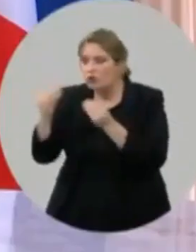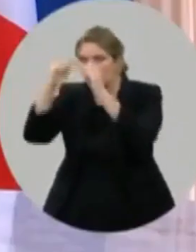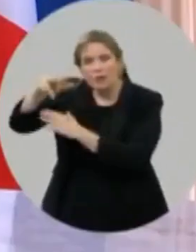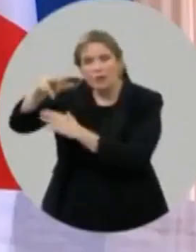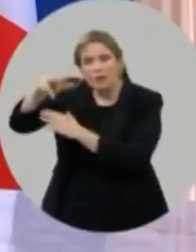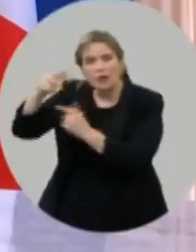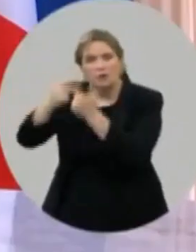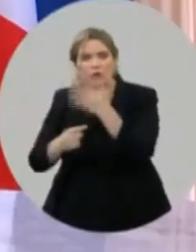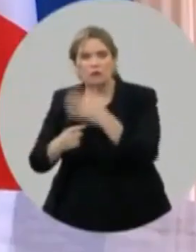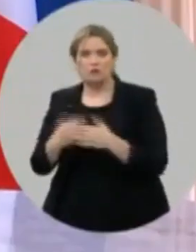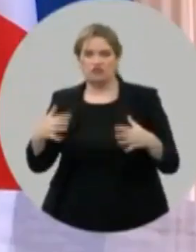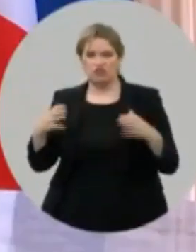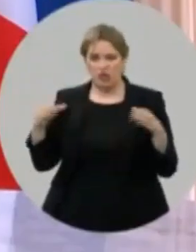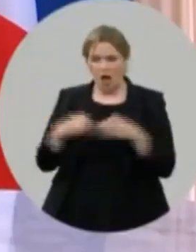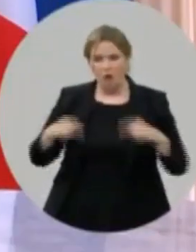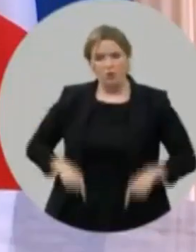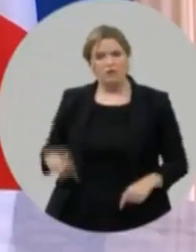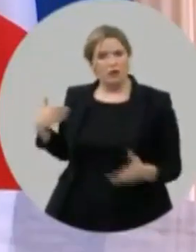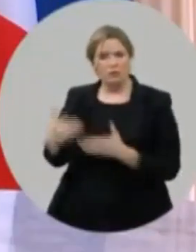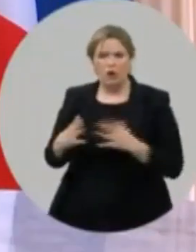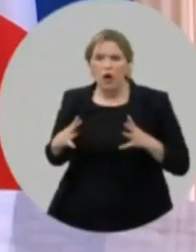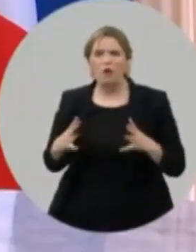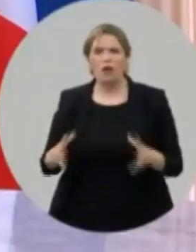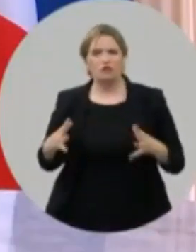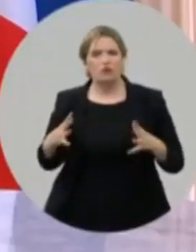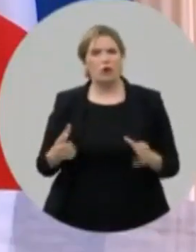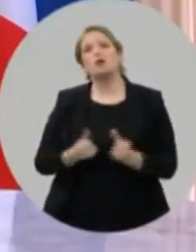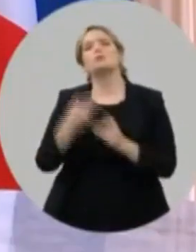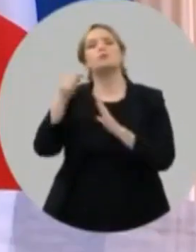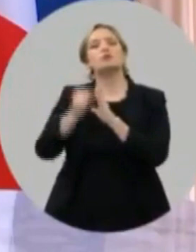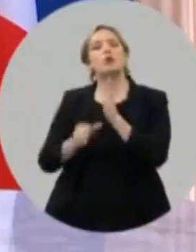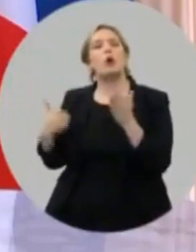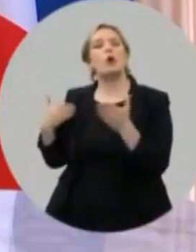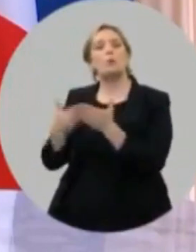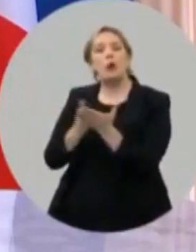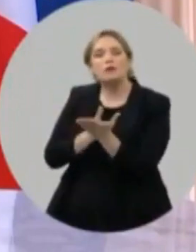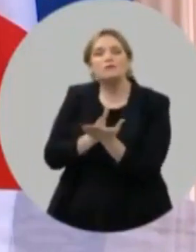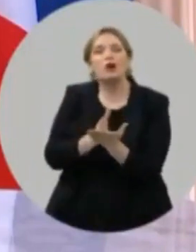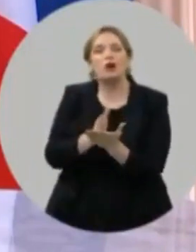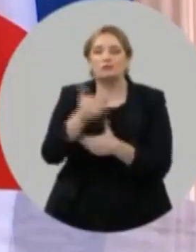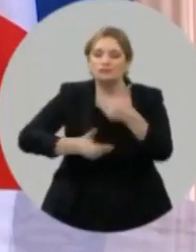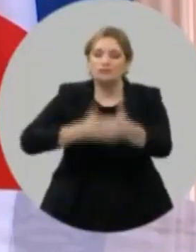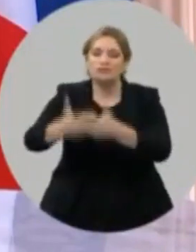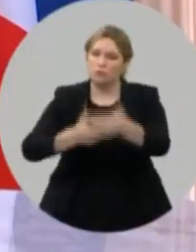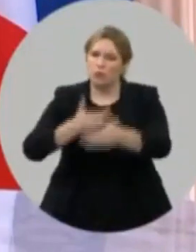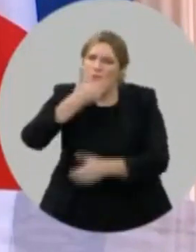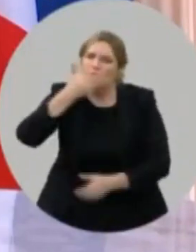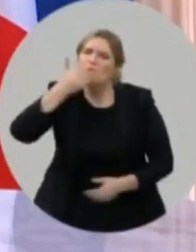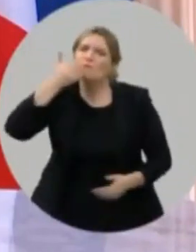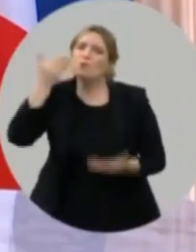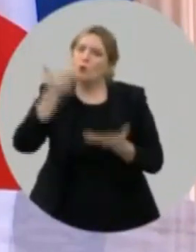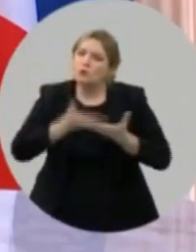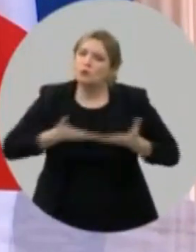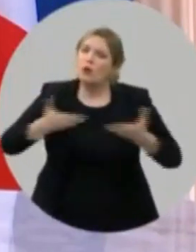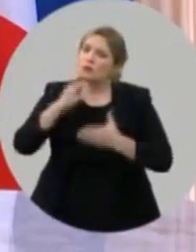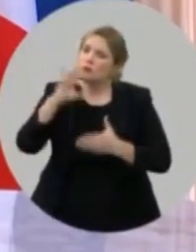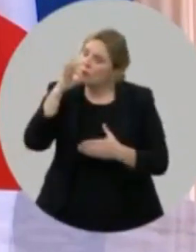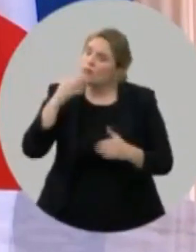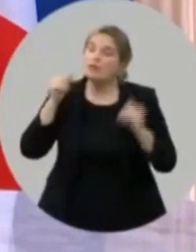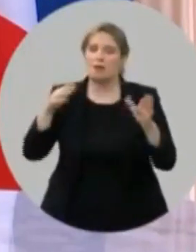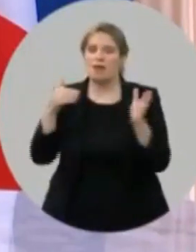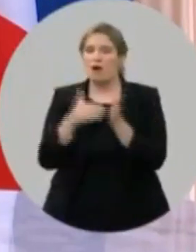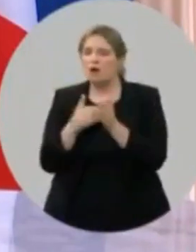Le gouvernement s'est beaucoup engagé ces derniers mois en cette direction et a beaucoup amélioré les choses, mais il y a encore